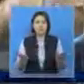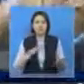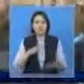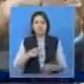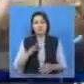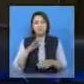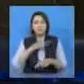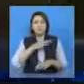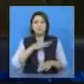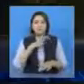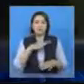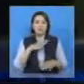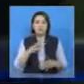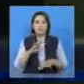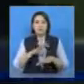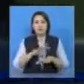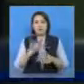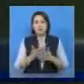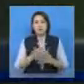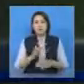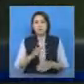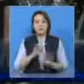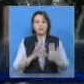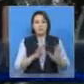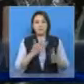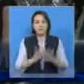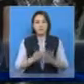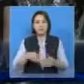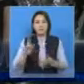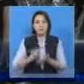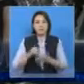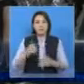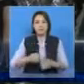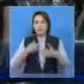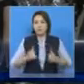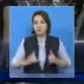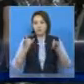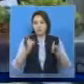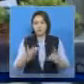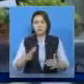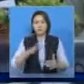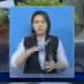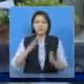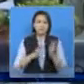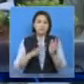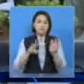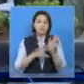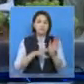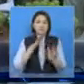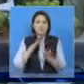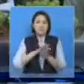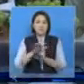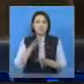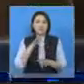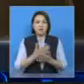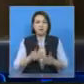басында оқ болған. Облыс әкімінің бірінші орынбасары Руслан Хамбаров майдангерді құттықтап, құрмет көрсетті. 97-ге келген ақсақал алғыс